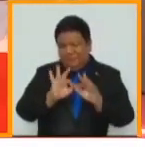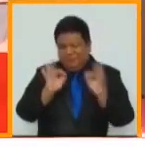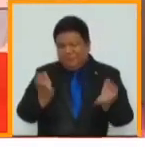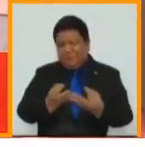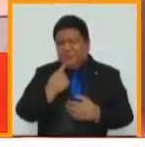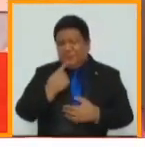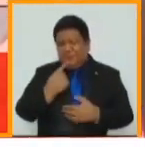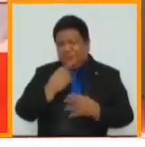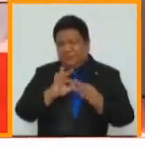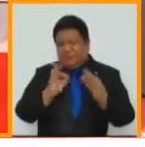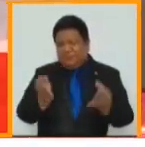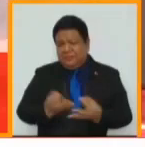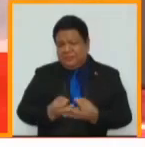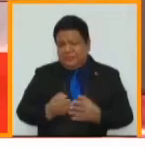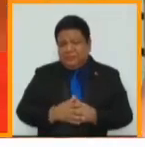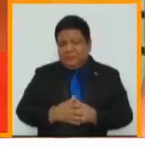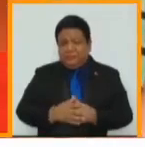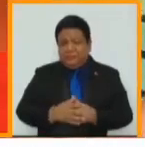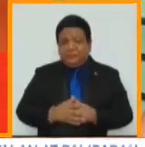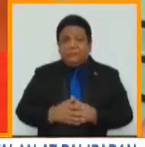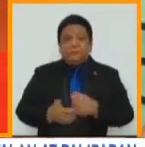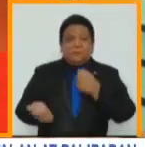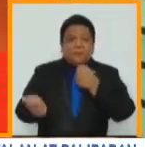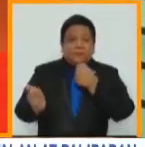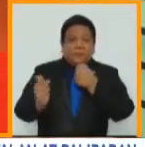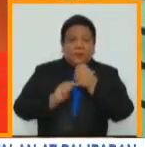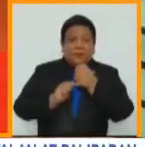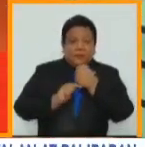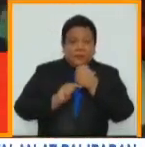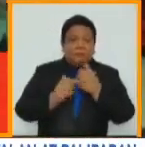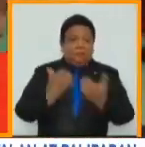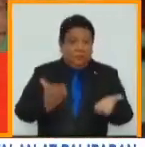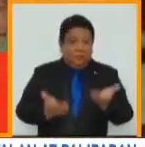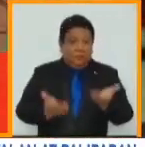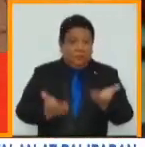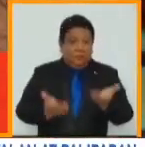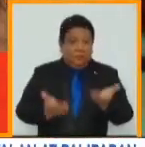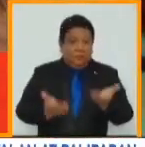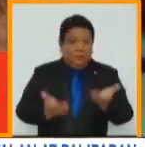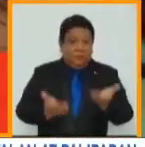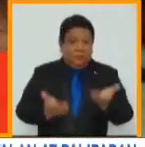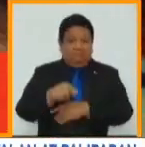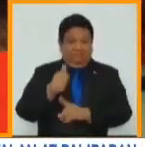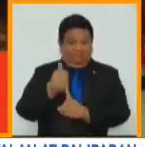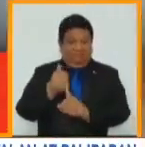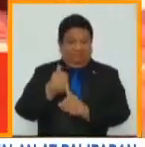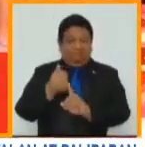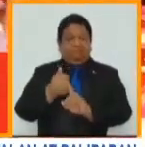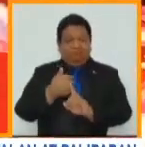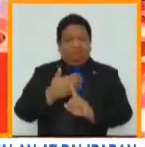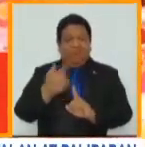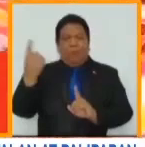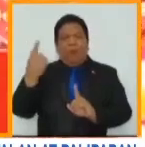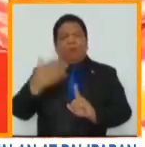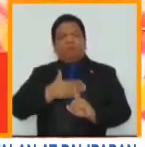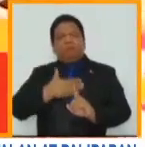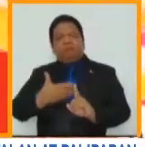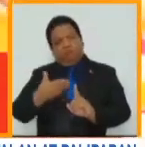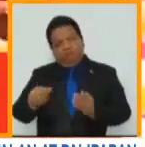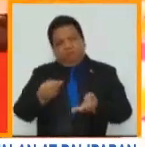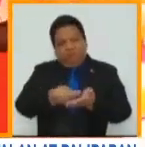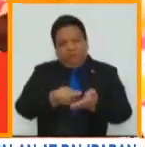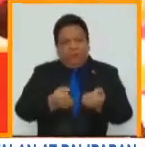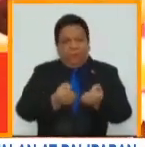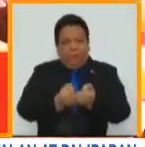Posibleng makabiyahe na si Josephine mamayang gabi matapos may magmagandang loob na nagbigay ng pandagdag sa kanyang pamasahe. Mula naman sa Isabela